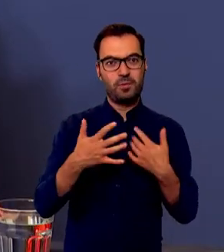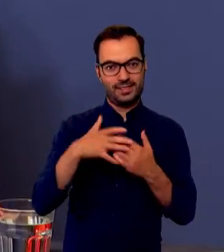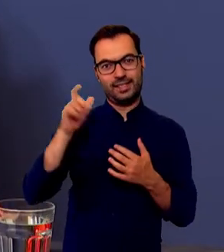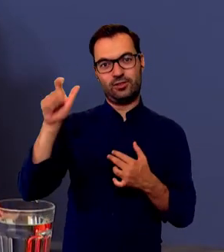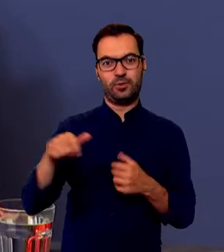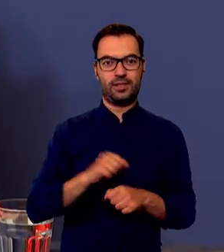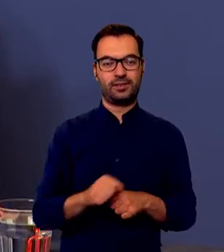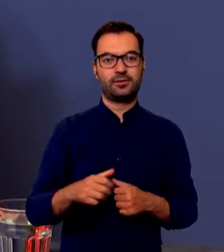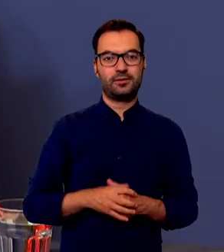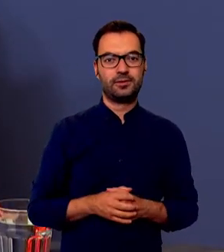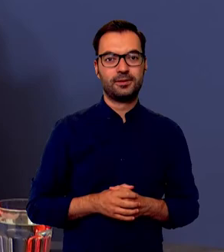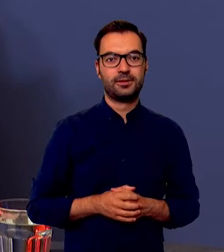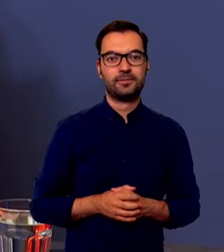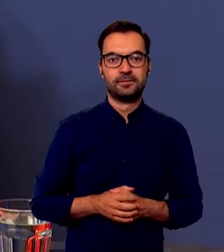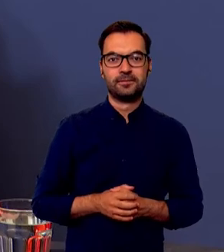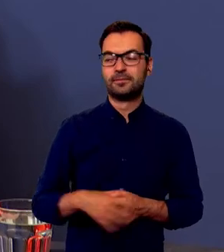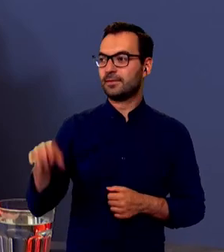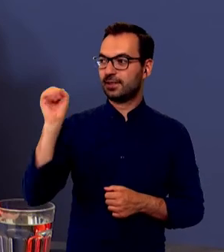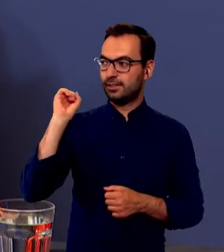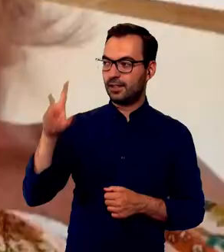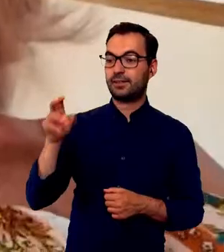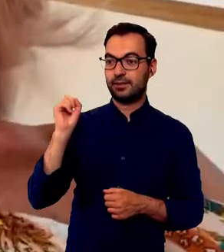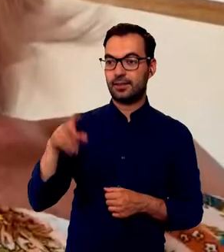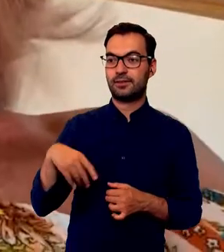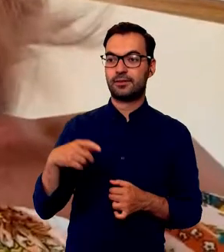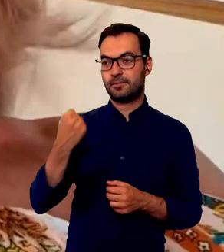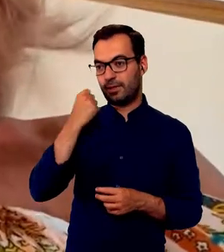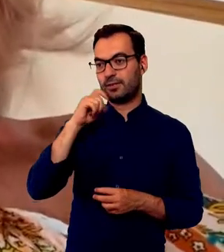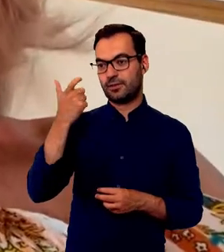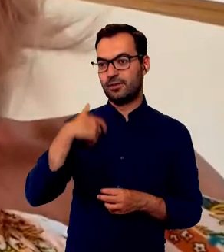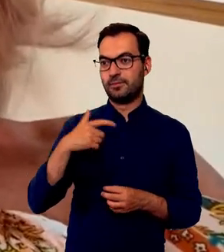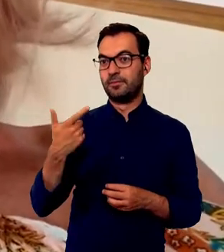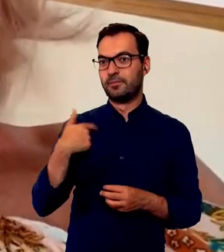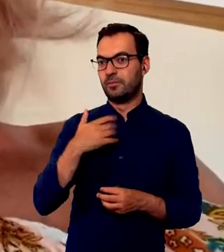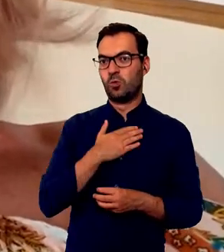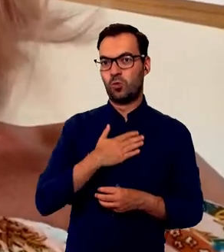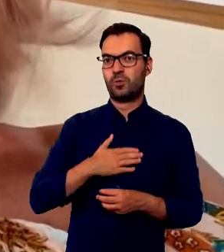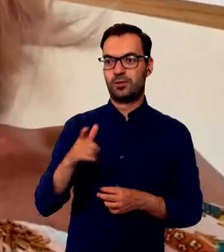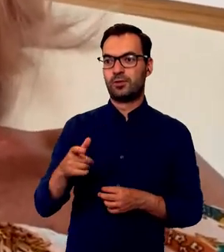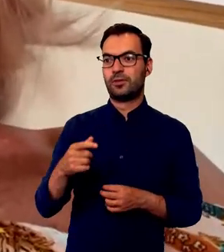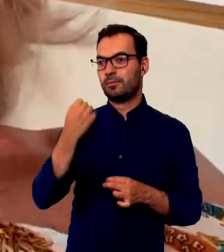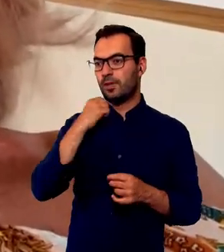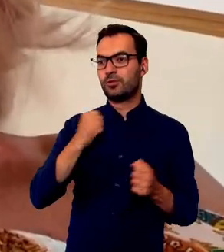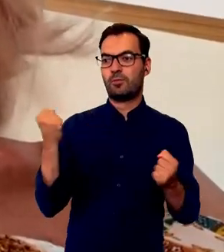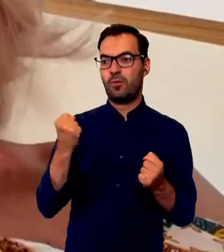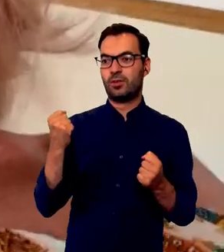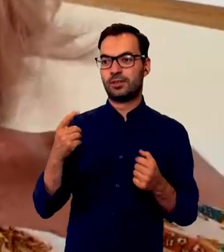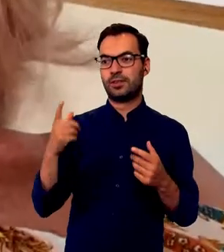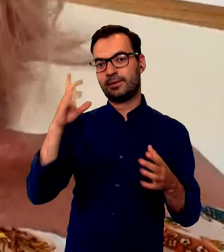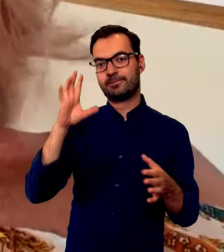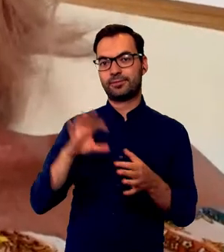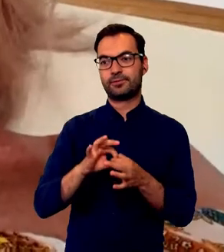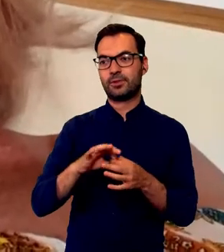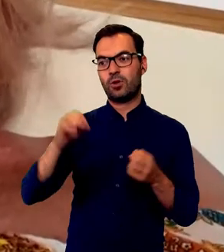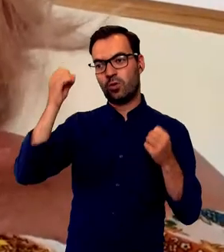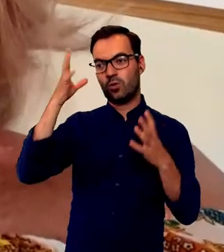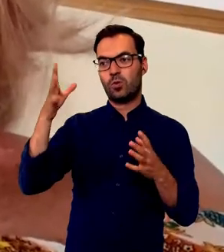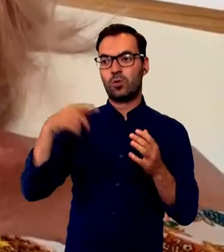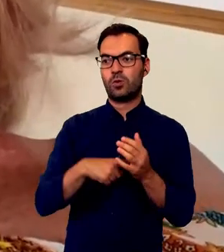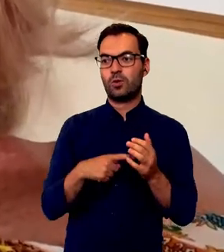Mam takie wrażenie po lekturze tej książki. Tak, jest to mi bardzo bliskie. Muszę ci powiedzieć, że to ma bardzo mocne też konotacje z